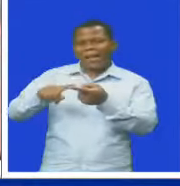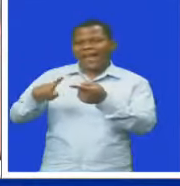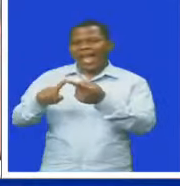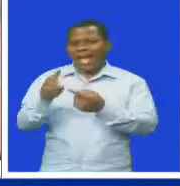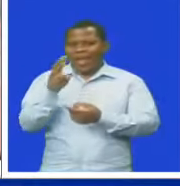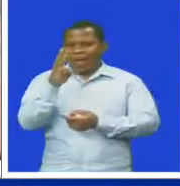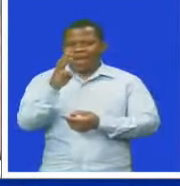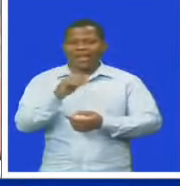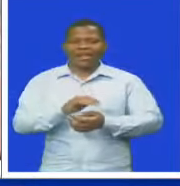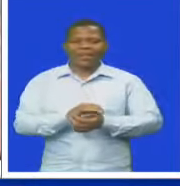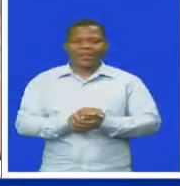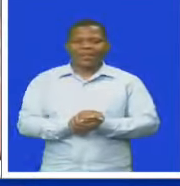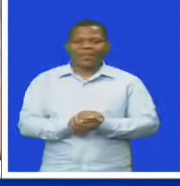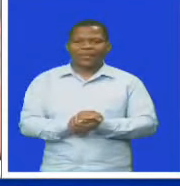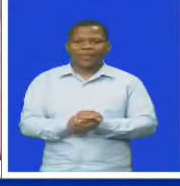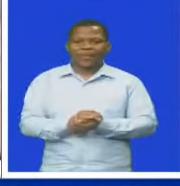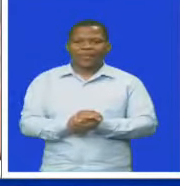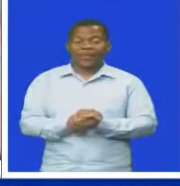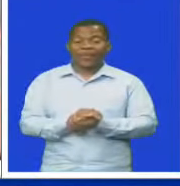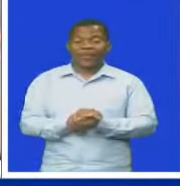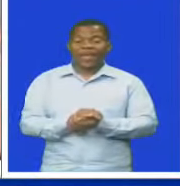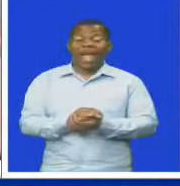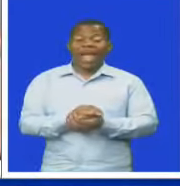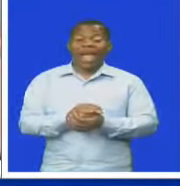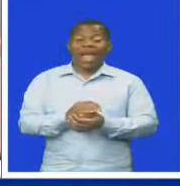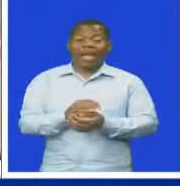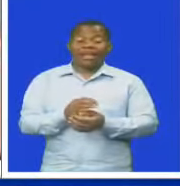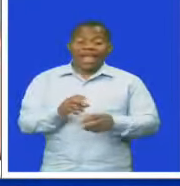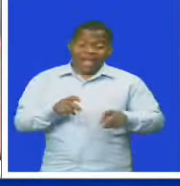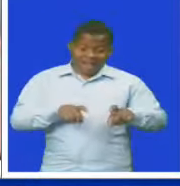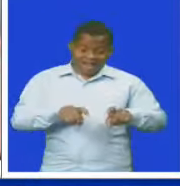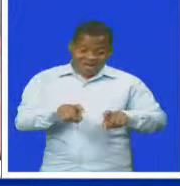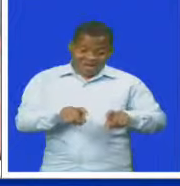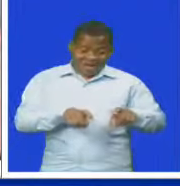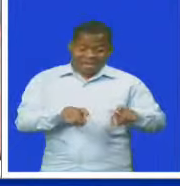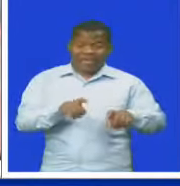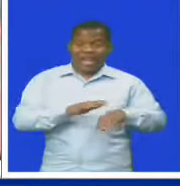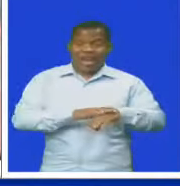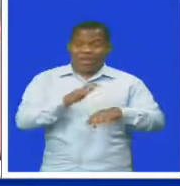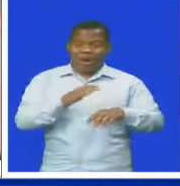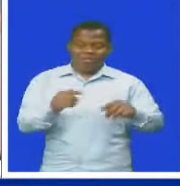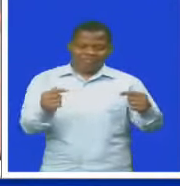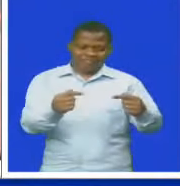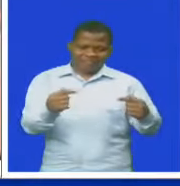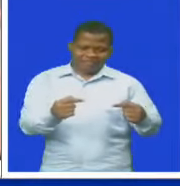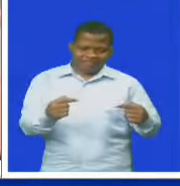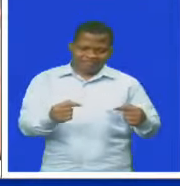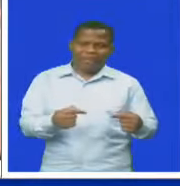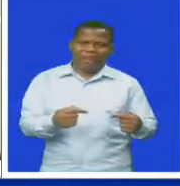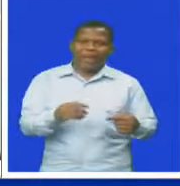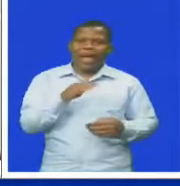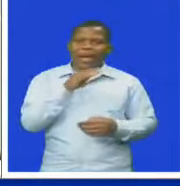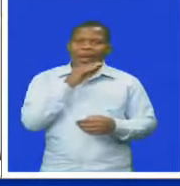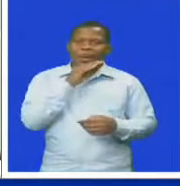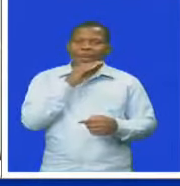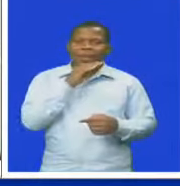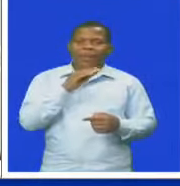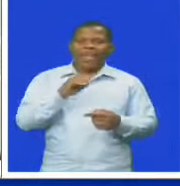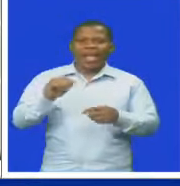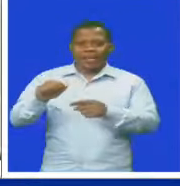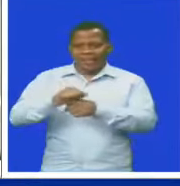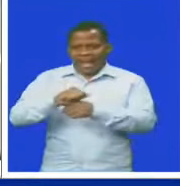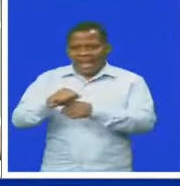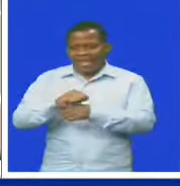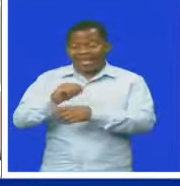beyisendele kunaloko lokuthi the more siba nema competition lamaningi, the more labadlali bakhona lokuthi balungisele kahle bakhona lokugcina. Labahambe